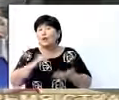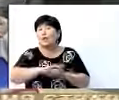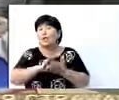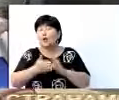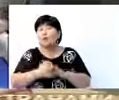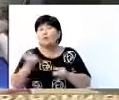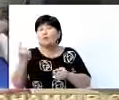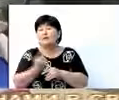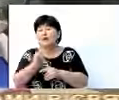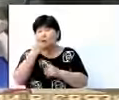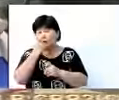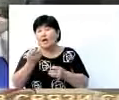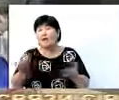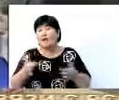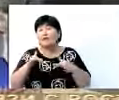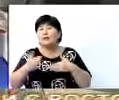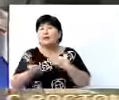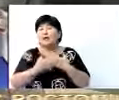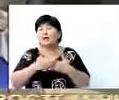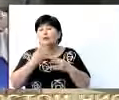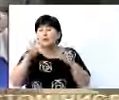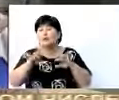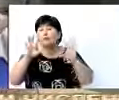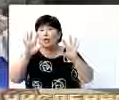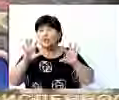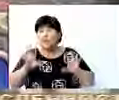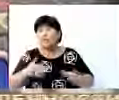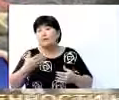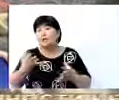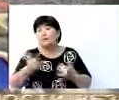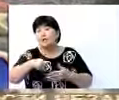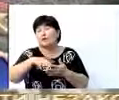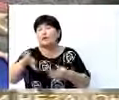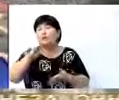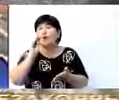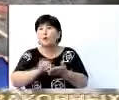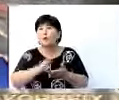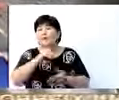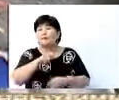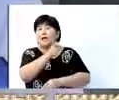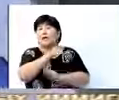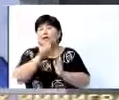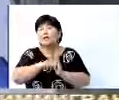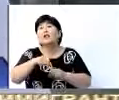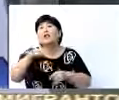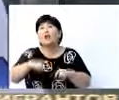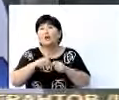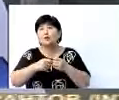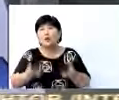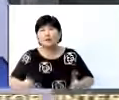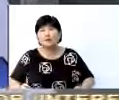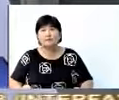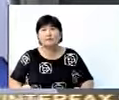на первый раз предупреждаем, какие меры наказания предусмотрены законом. Мы взяли на контроль все установленные во время рейда